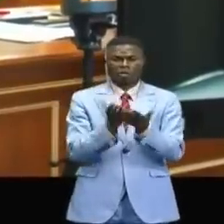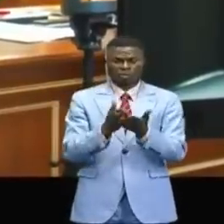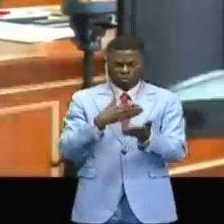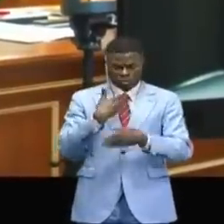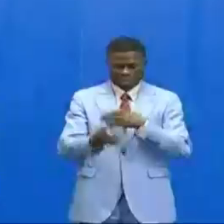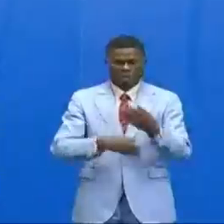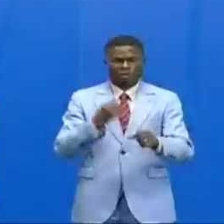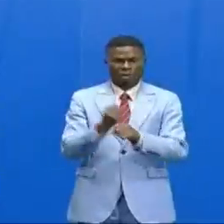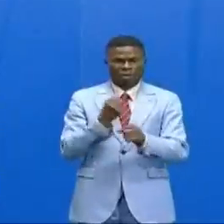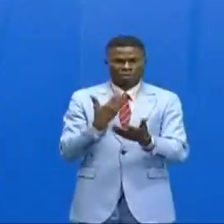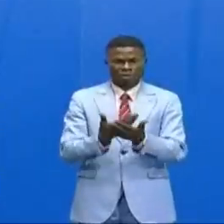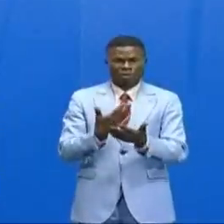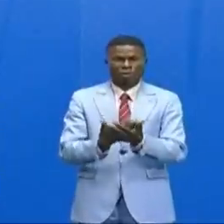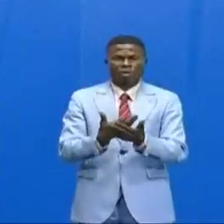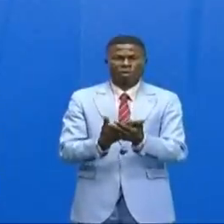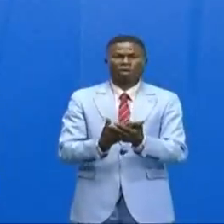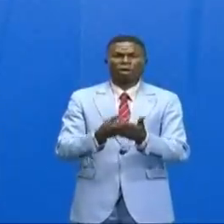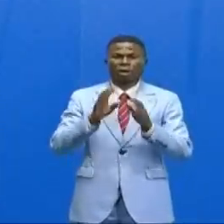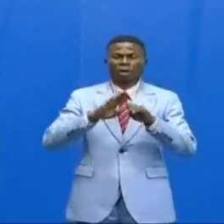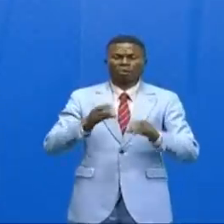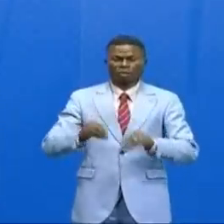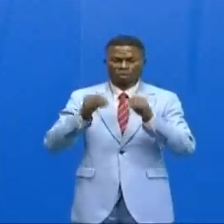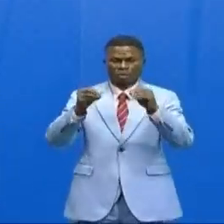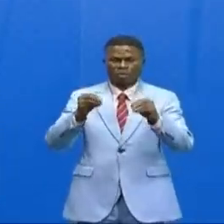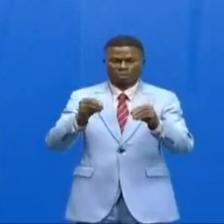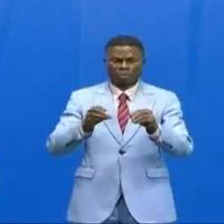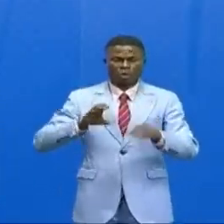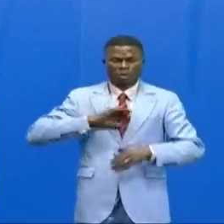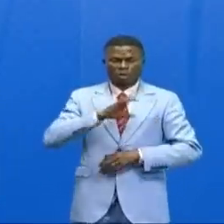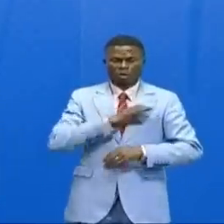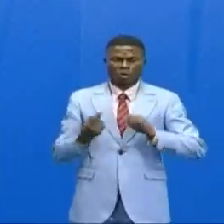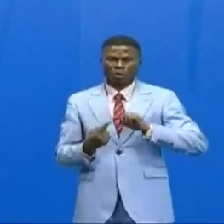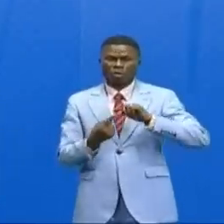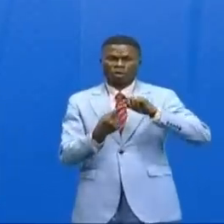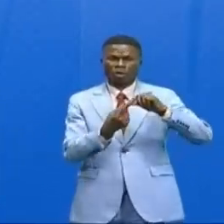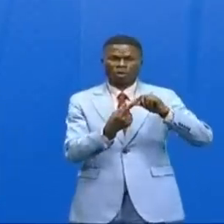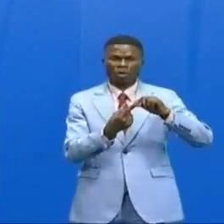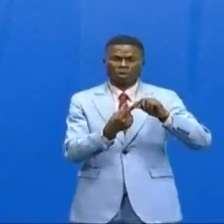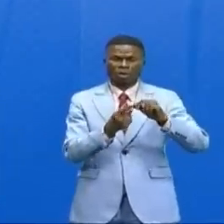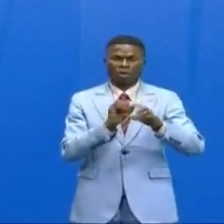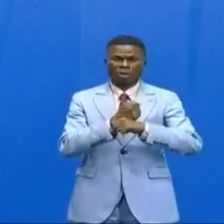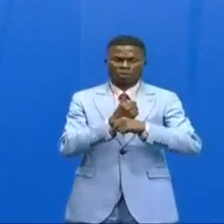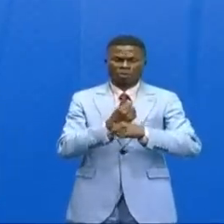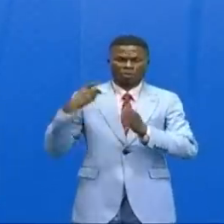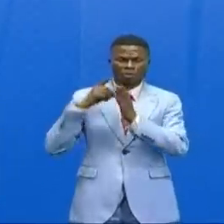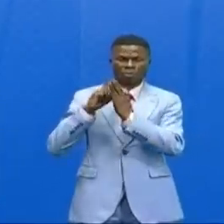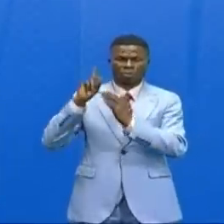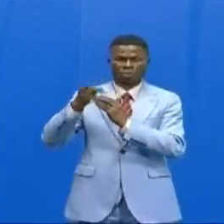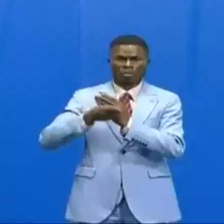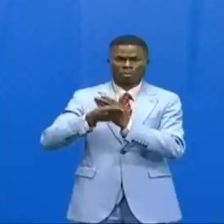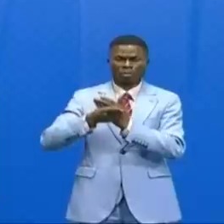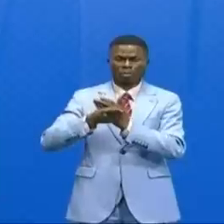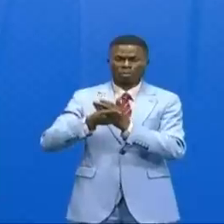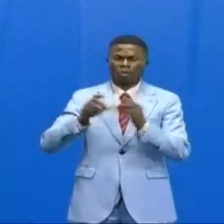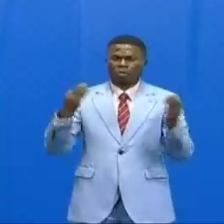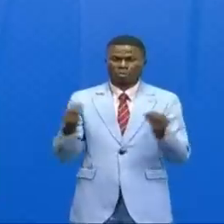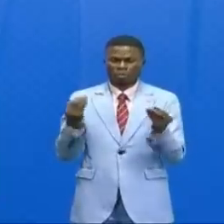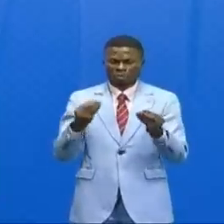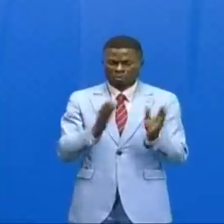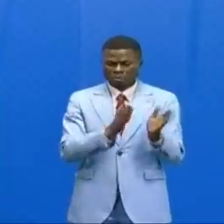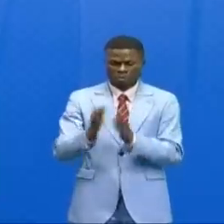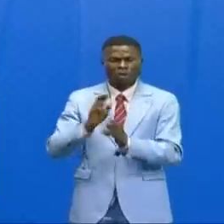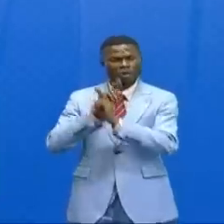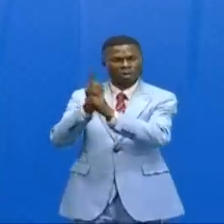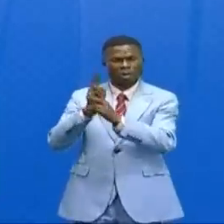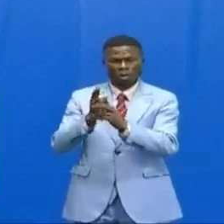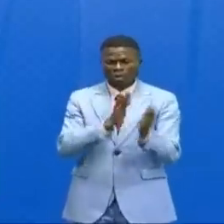les processus devant aboutir à la mise en place d'une commission spéciale composée des délégués des parties prenantes afin de dresser l'état des